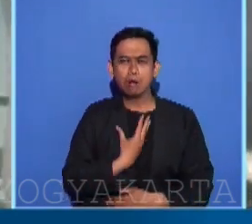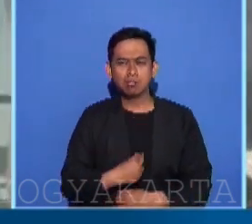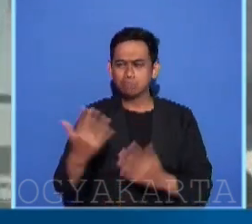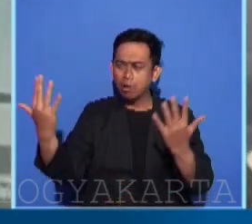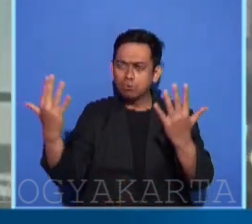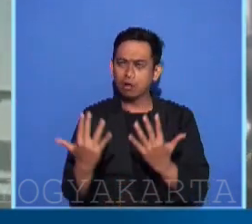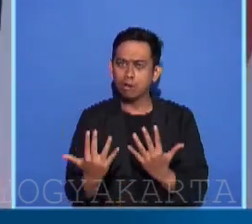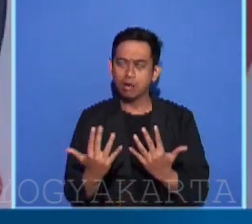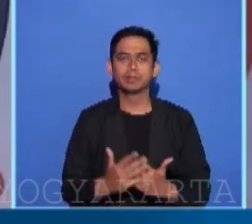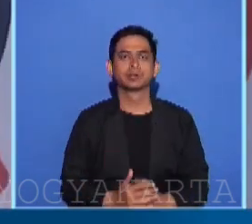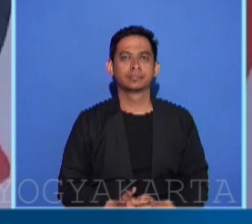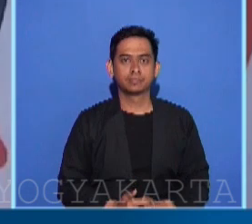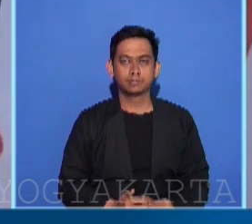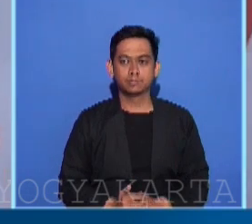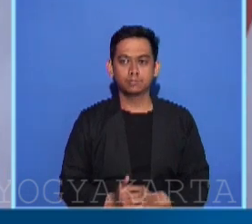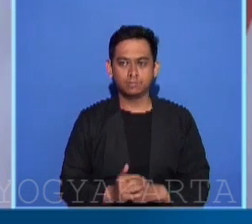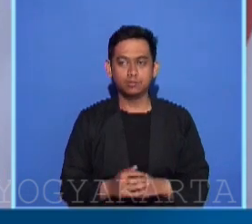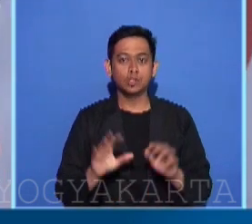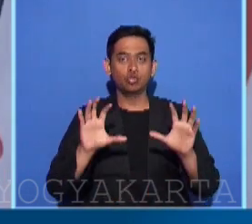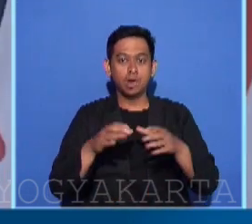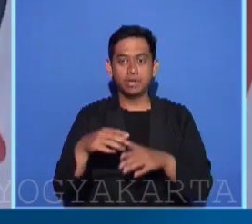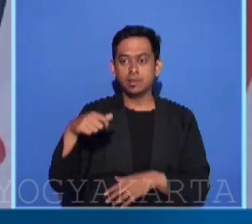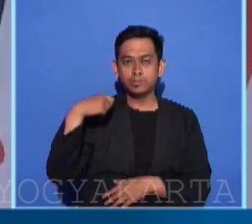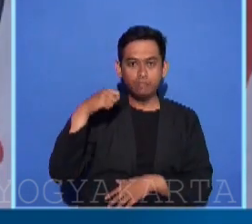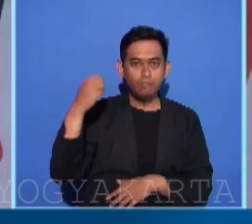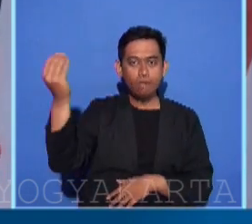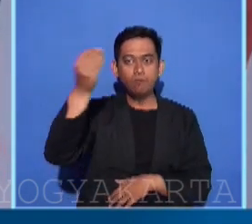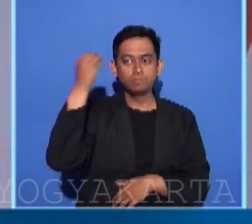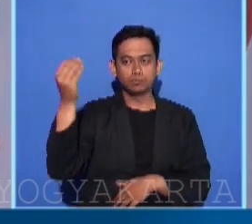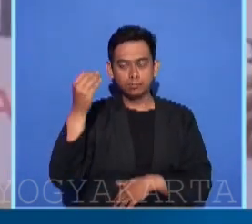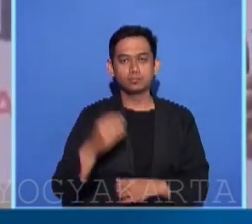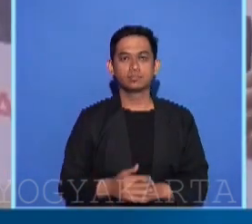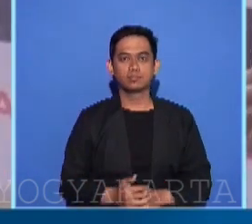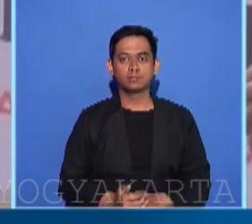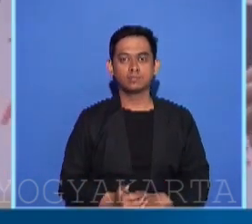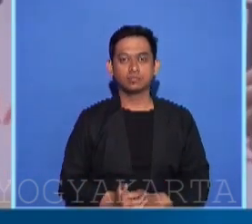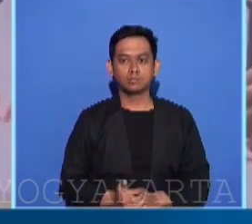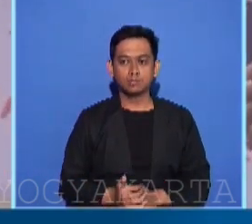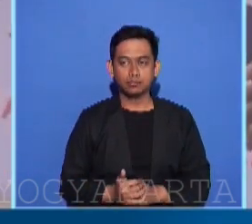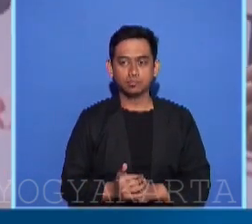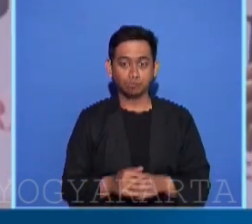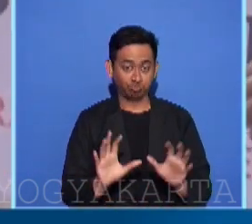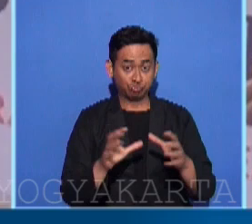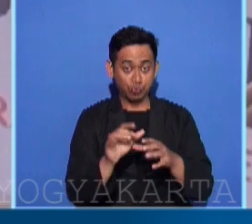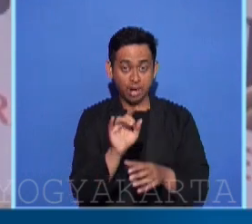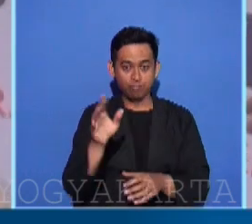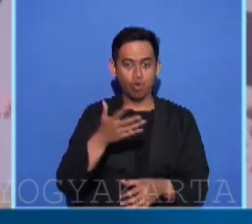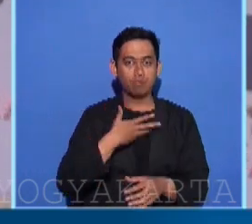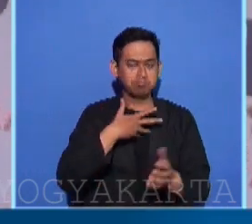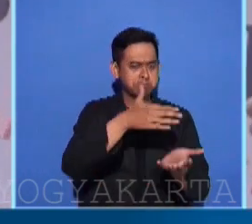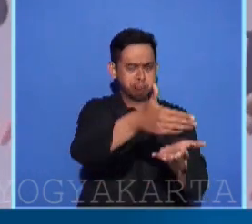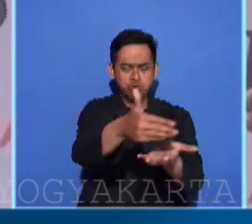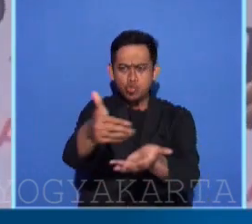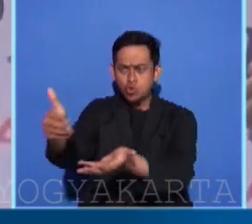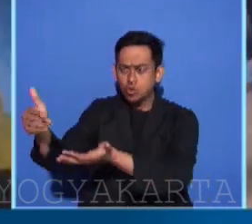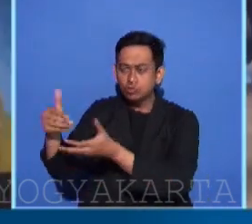Deputi Bidang Koordinasi Pariwisata dan Ekonomi Kreatif Kemenko Marves dan pihaknya akan menampung tuntutan dari masa